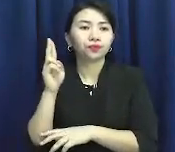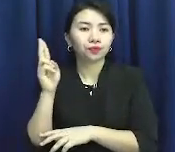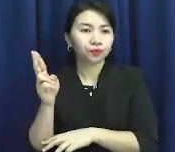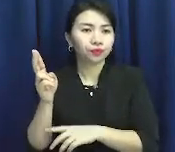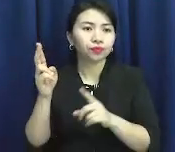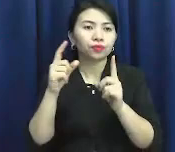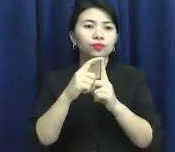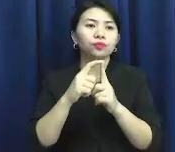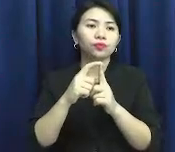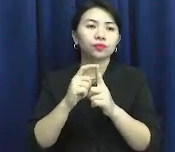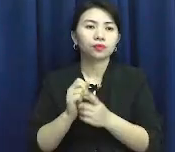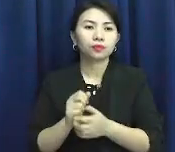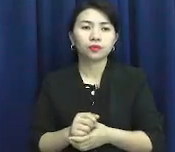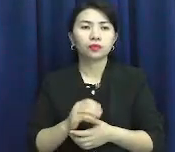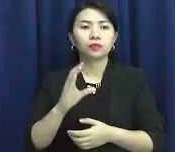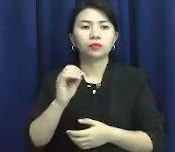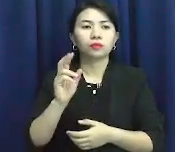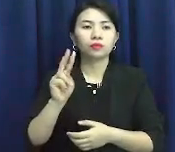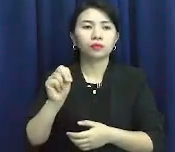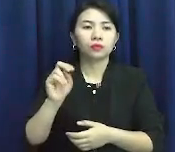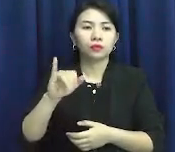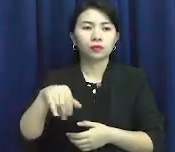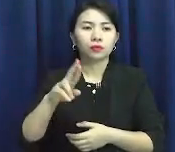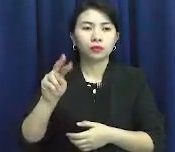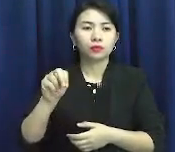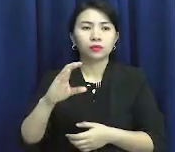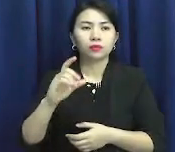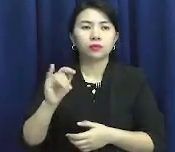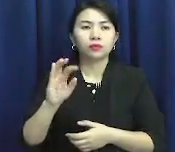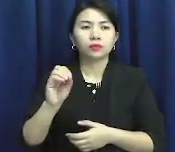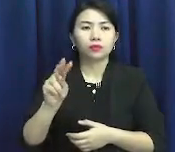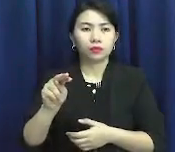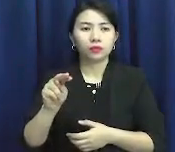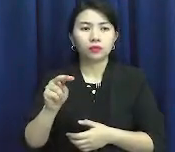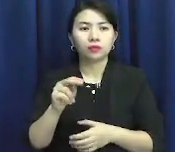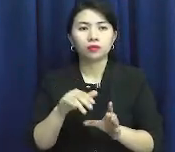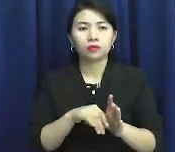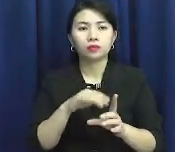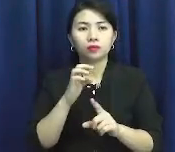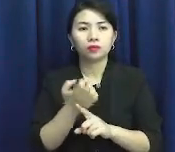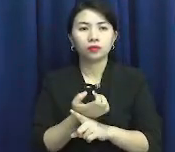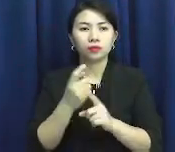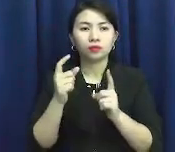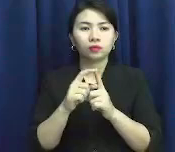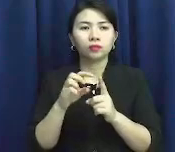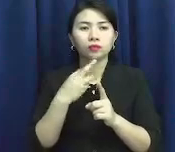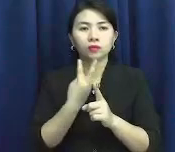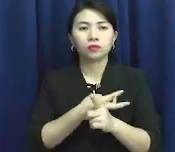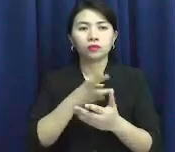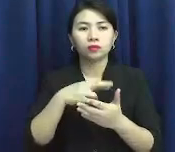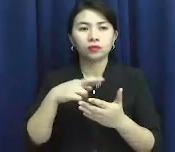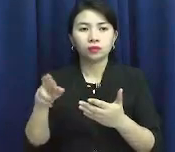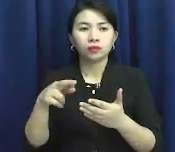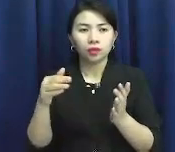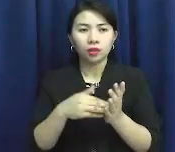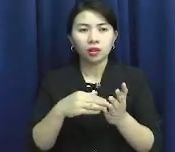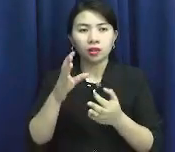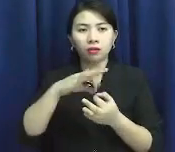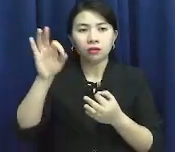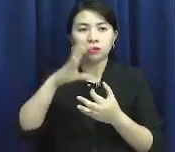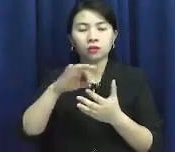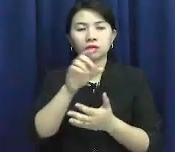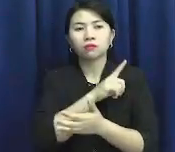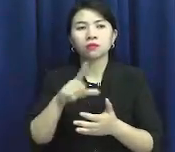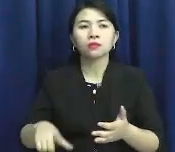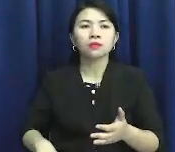conjunction. You see, may conjunction tayo sa bawat binabasa ko. Tinan nyo, the Spirit of the Lord shall rest upon him.